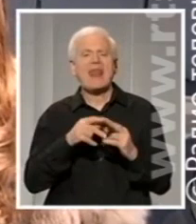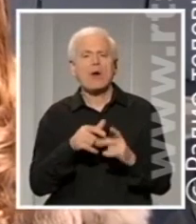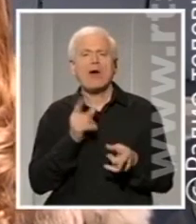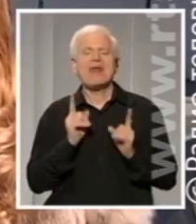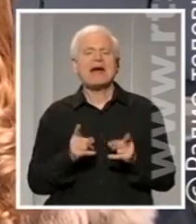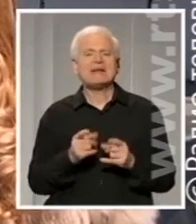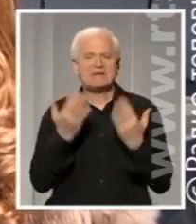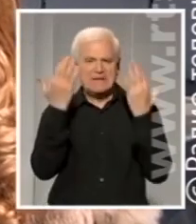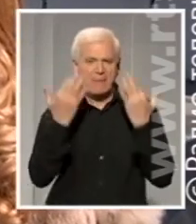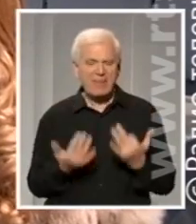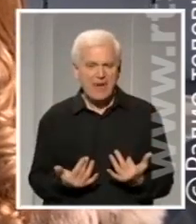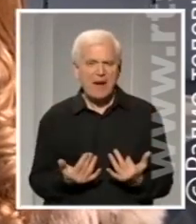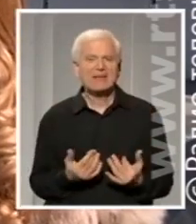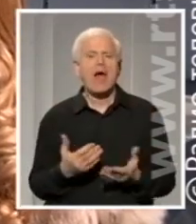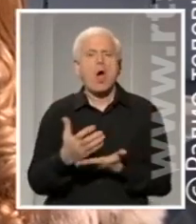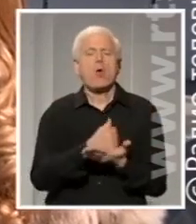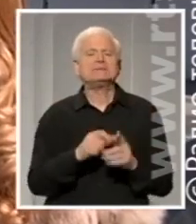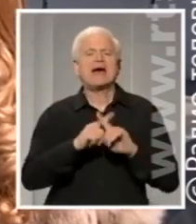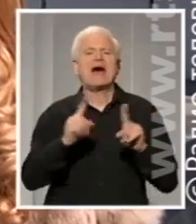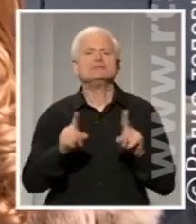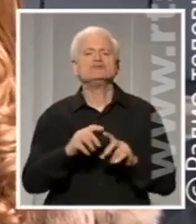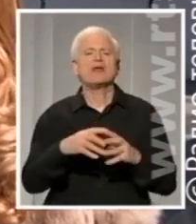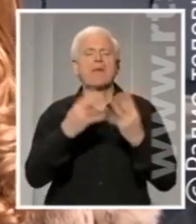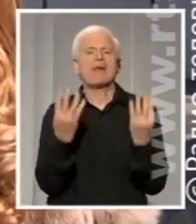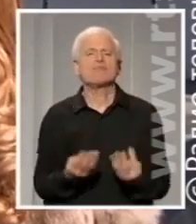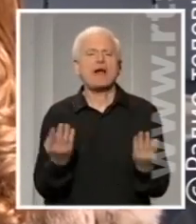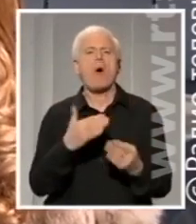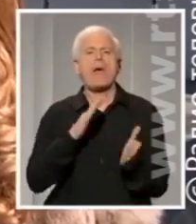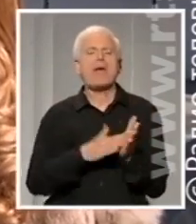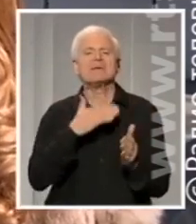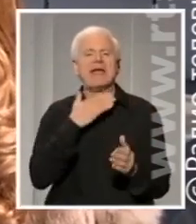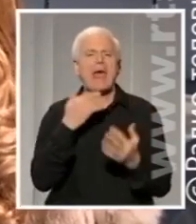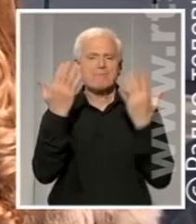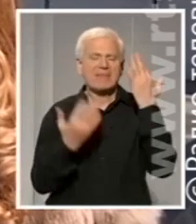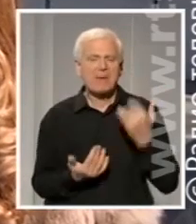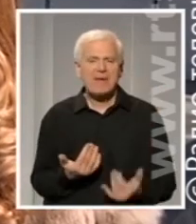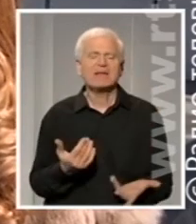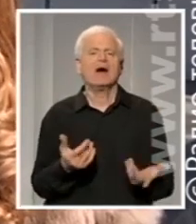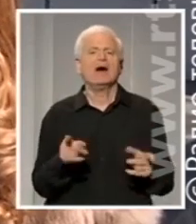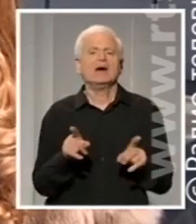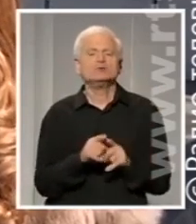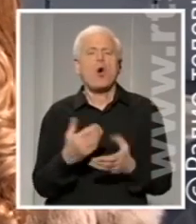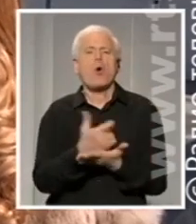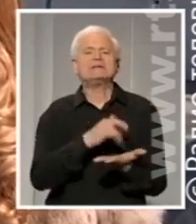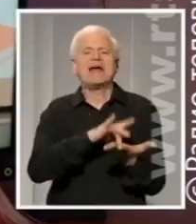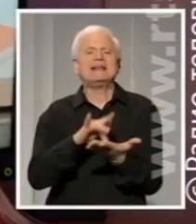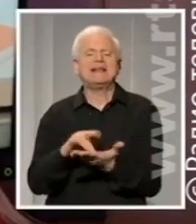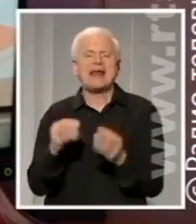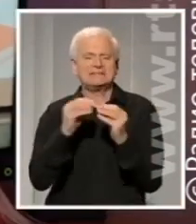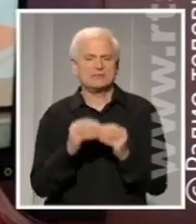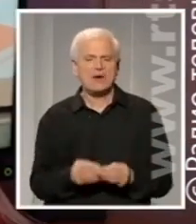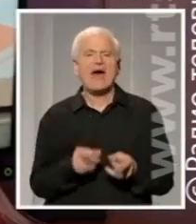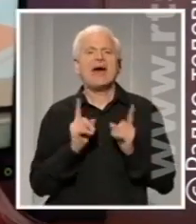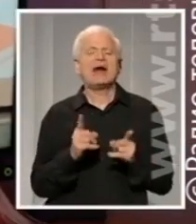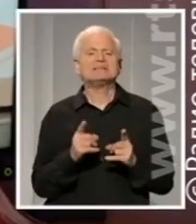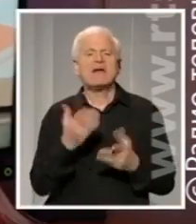matematike koriste različite platforme kao što je MG Matematika, koriste digitalne sadržaje. Nastava